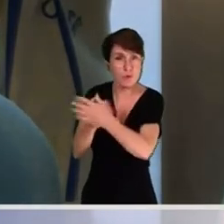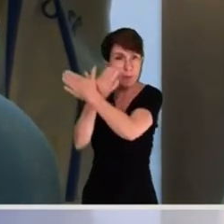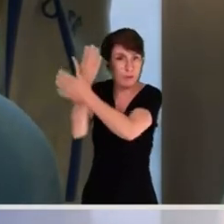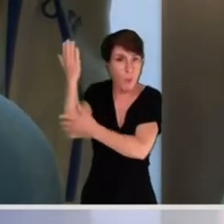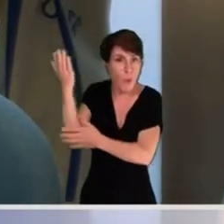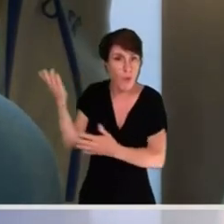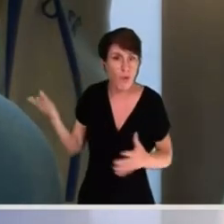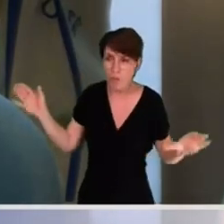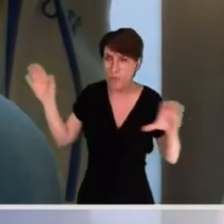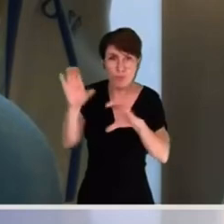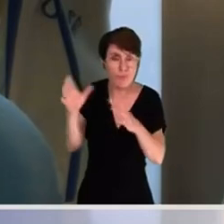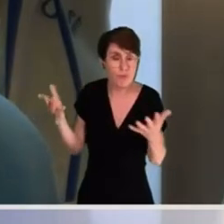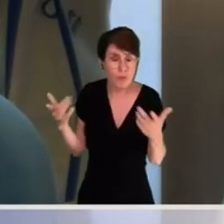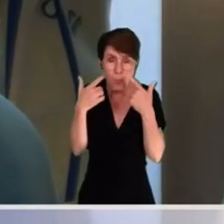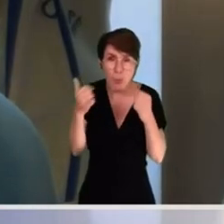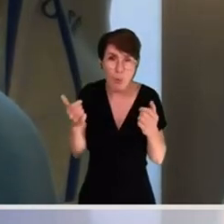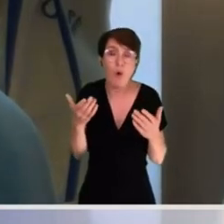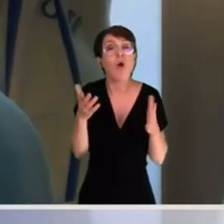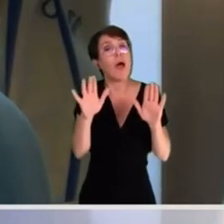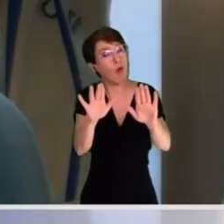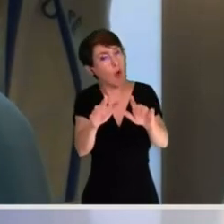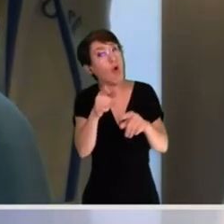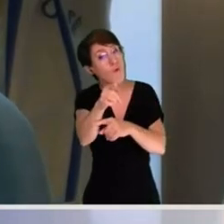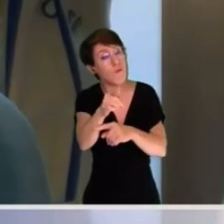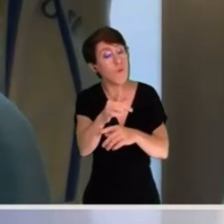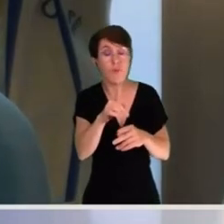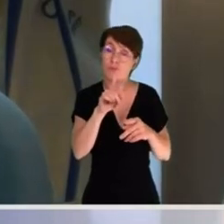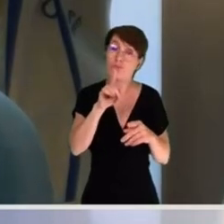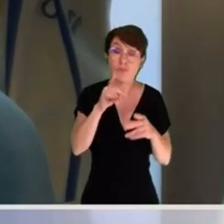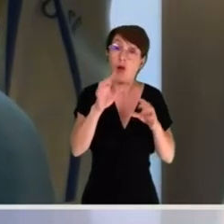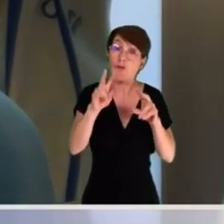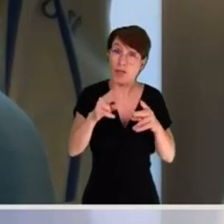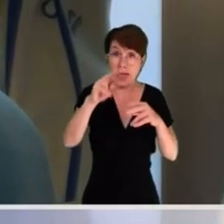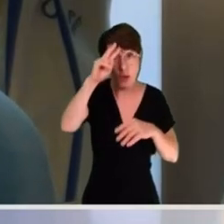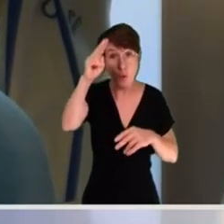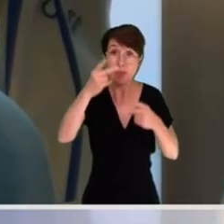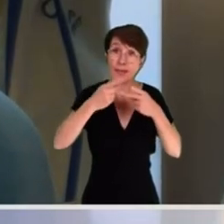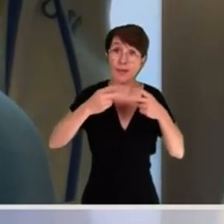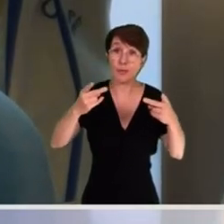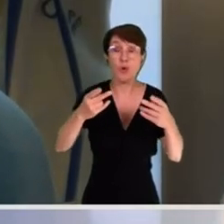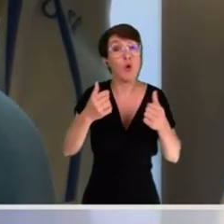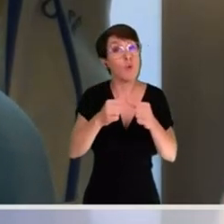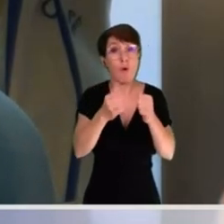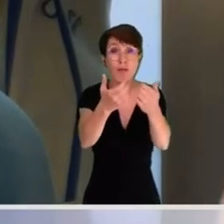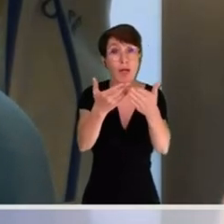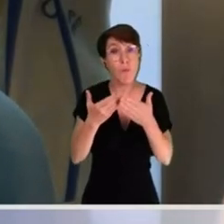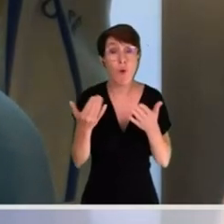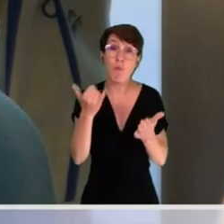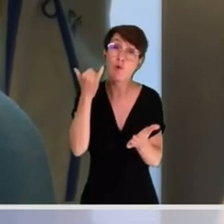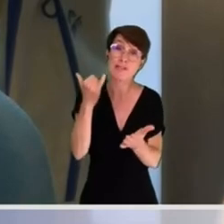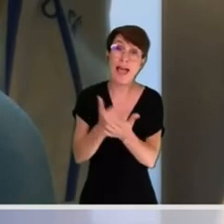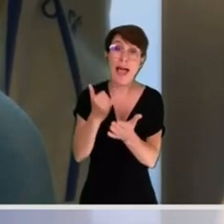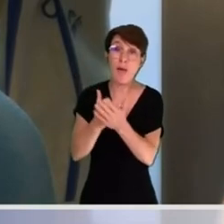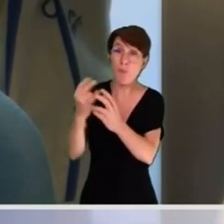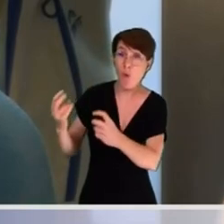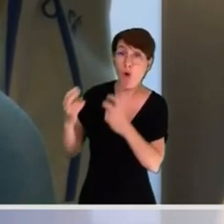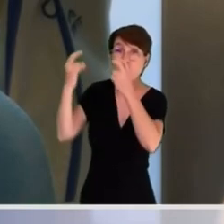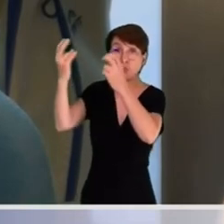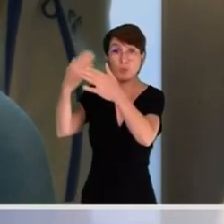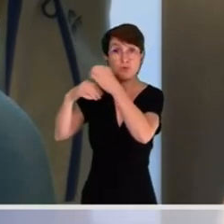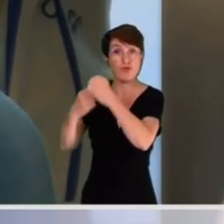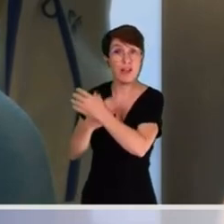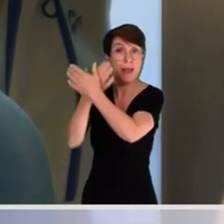d'ailleurs, vous n'en êtes pas caché, il faut reconnaître votre honnêteté, que vous proposez une augmentation massive des impôts à l'échelle de la métropole si vous